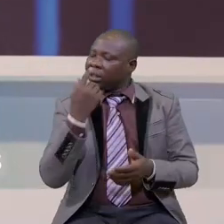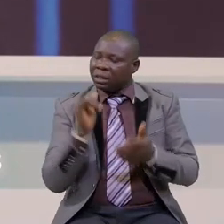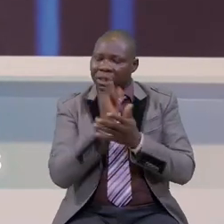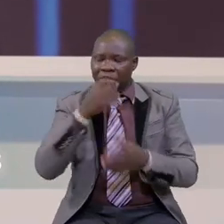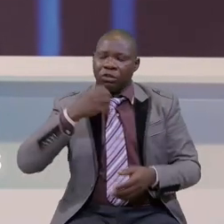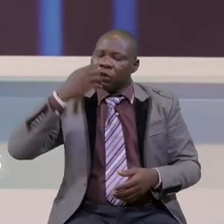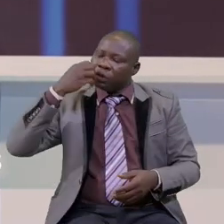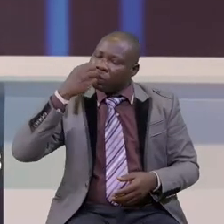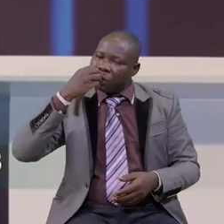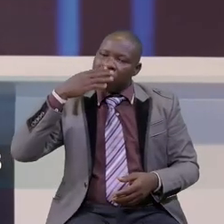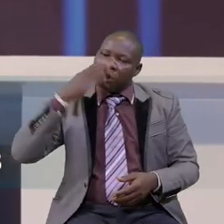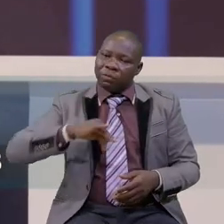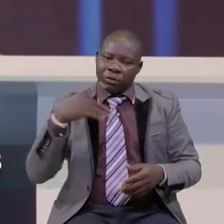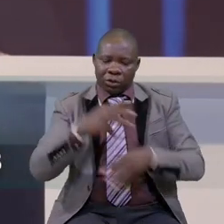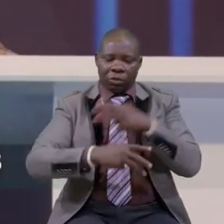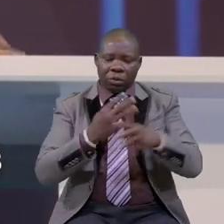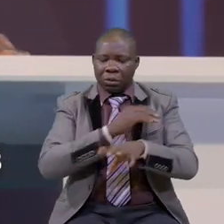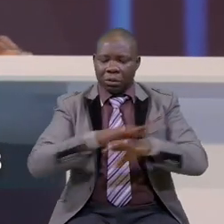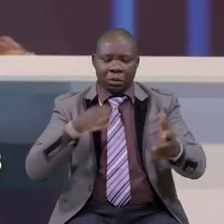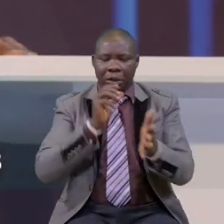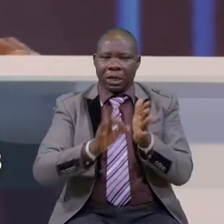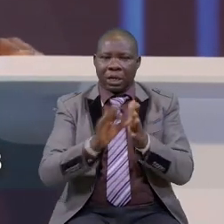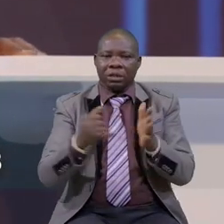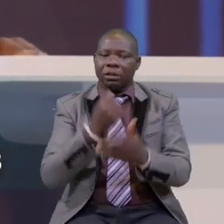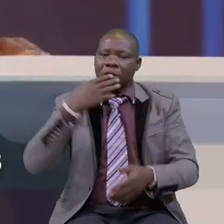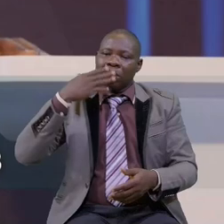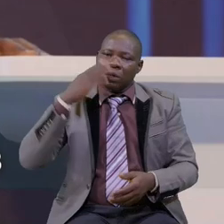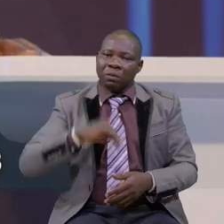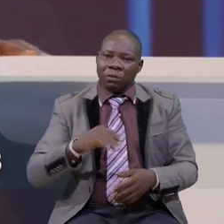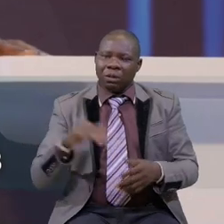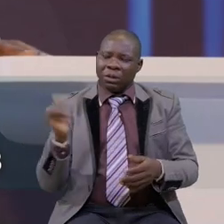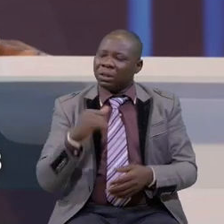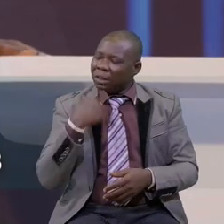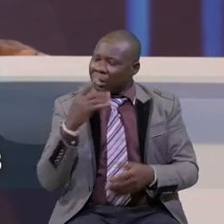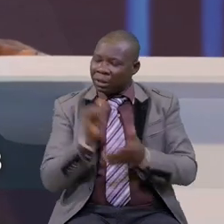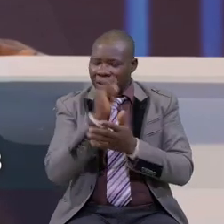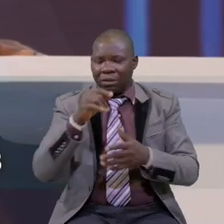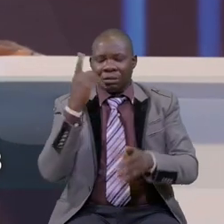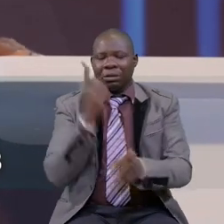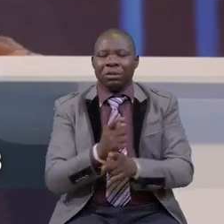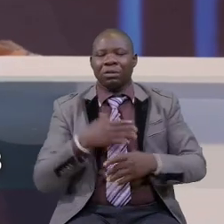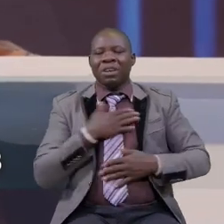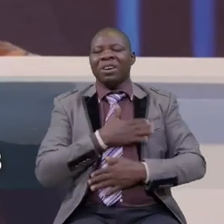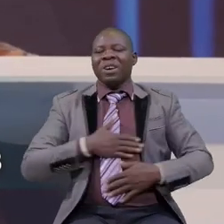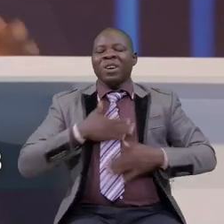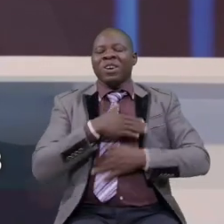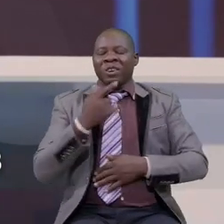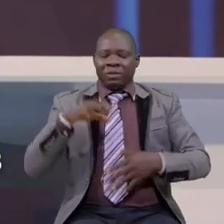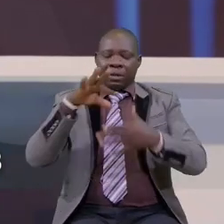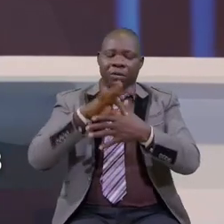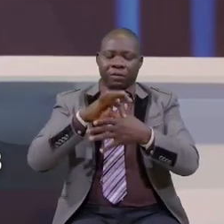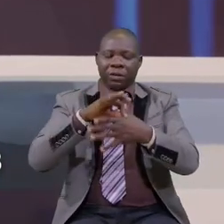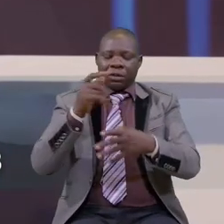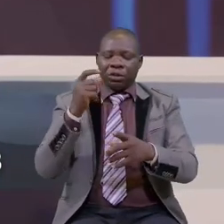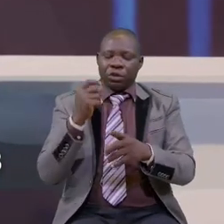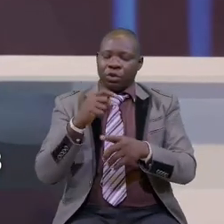monde ne considère pas ça comme le mal. Et disent, oh, que c'est les plaisirs de la chair. Le